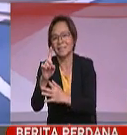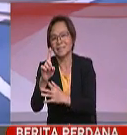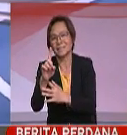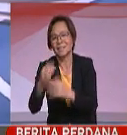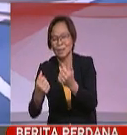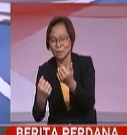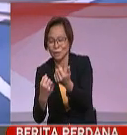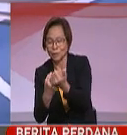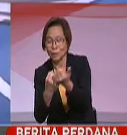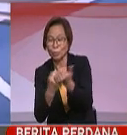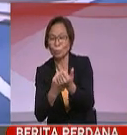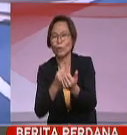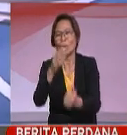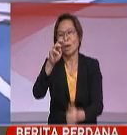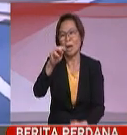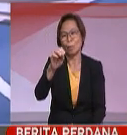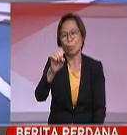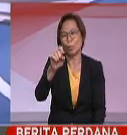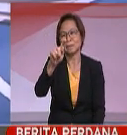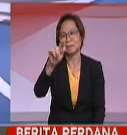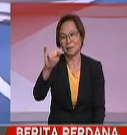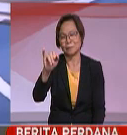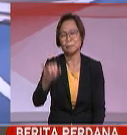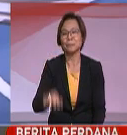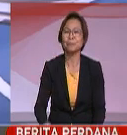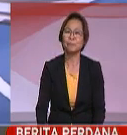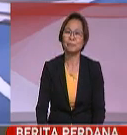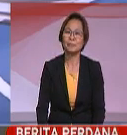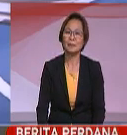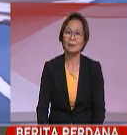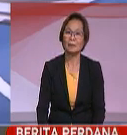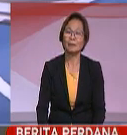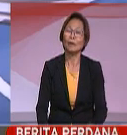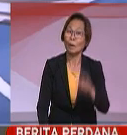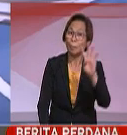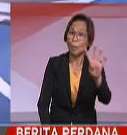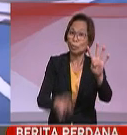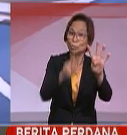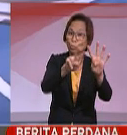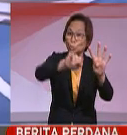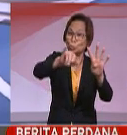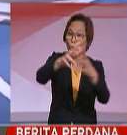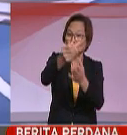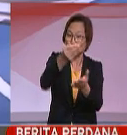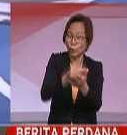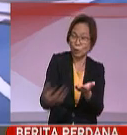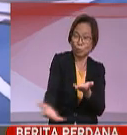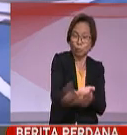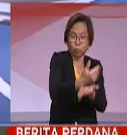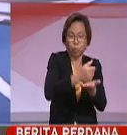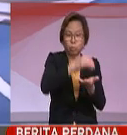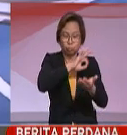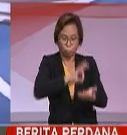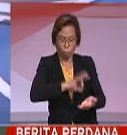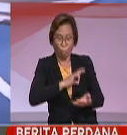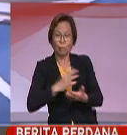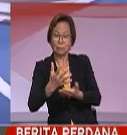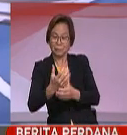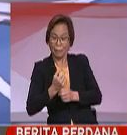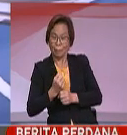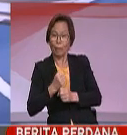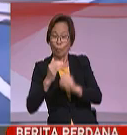dibiayai Kementerian sains teknologi dan inovasi musti hasilnya 402 juta Ringgit pendapatan percaya dijana